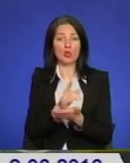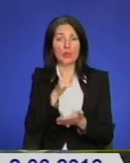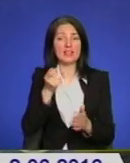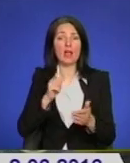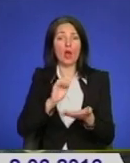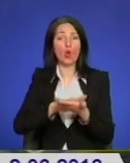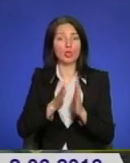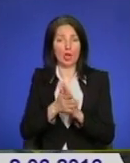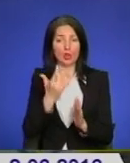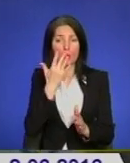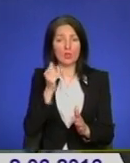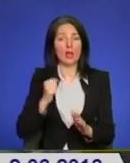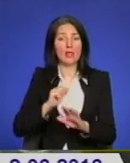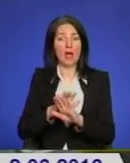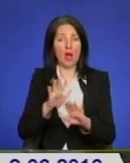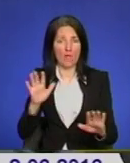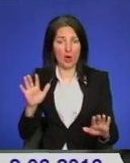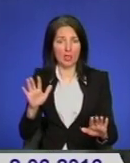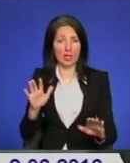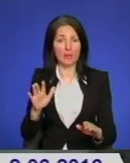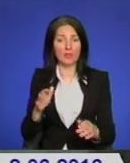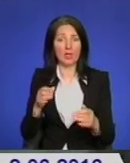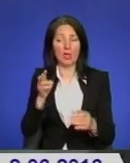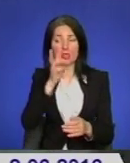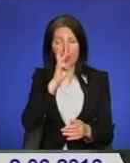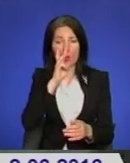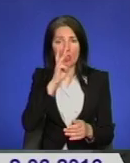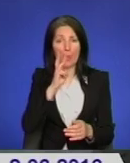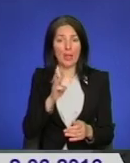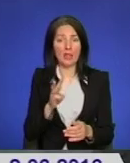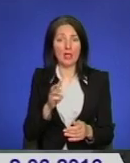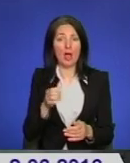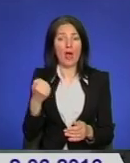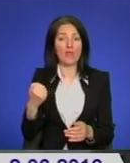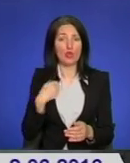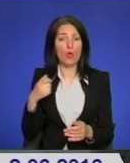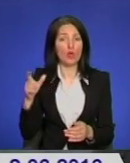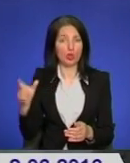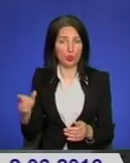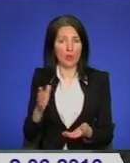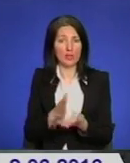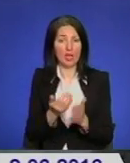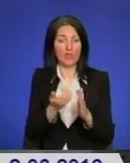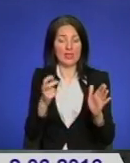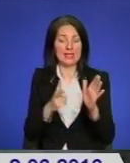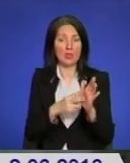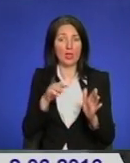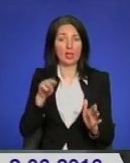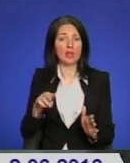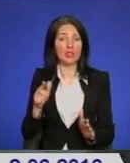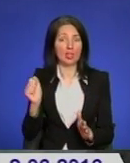в Національну гвардію. Заробітна плата військовослужбовця йде від 7 тисяч